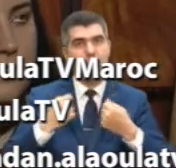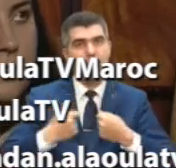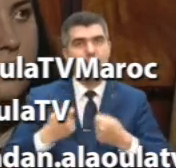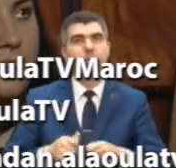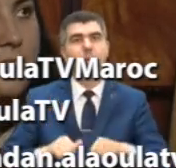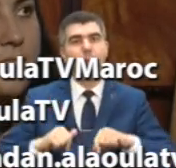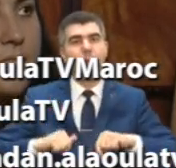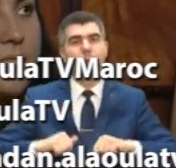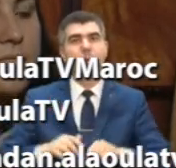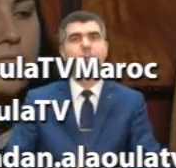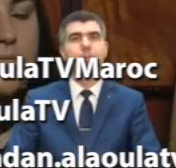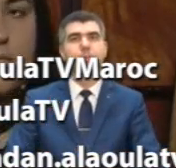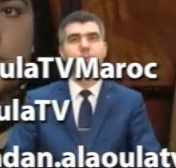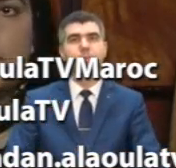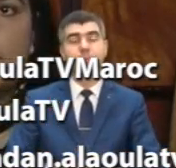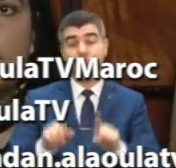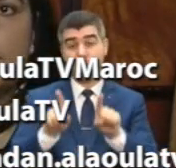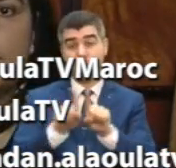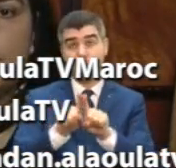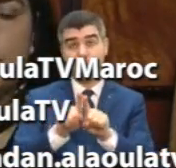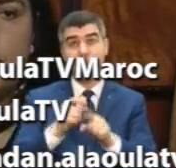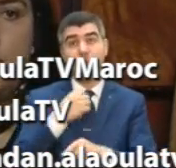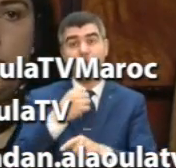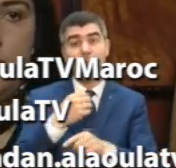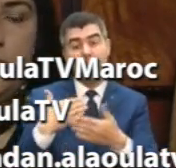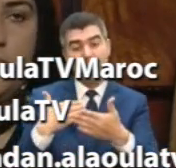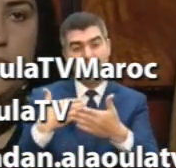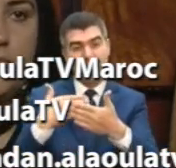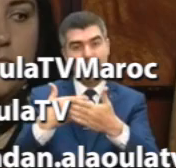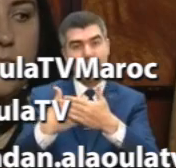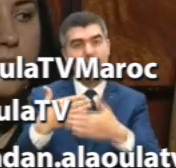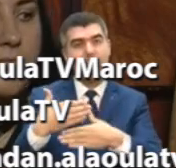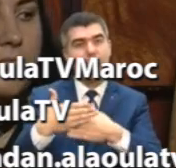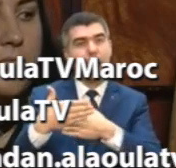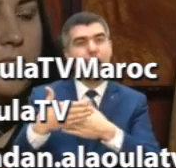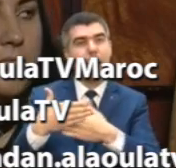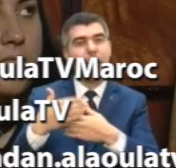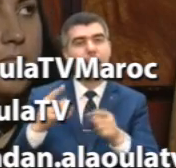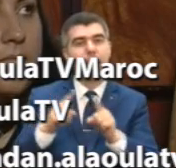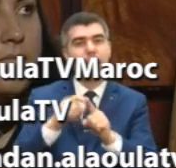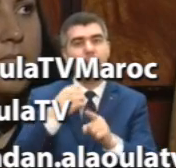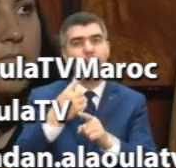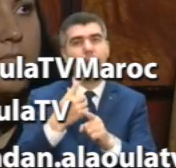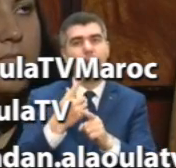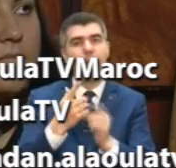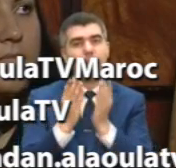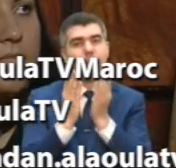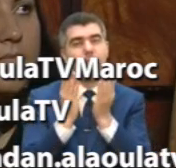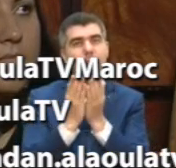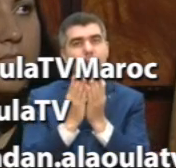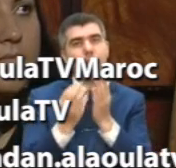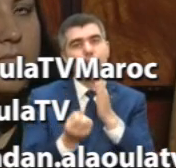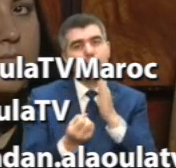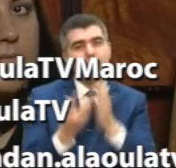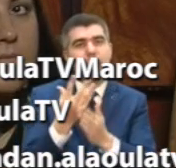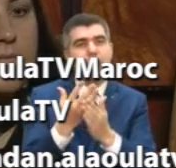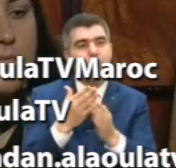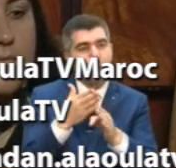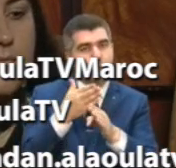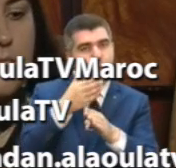سيد الوزير، ونحن على مشارف نهاية السنة الدراسية وفي إطار الاستعداد الجيد للدخول المدرسي